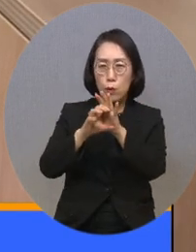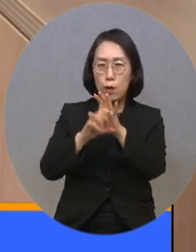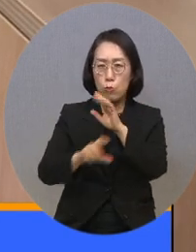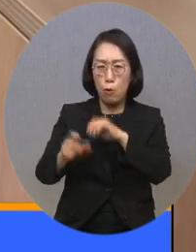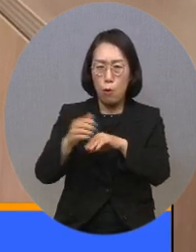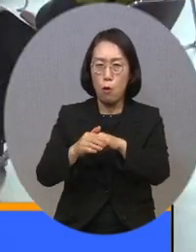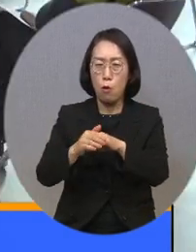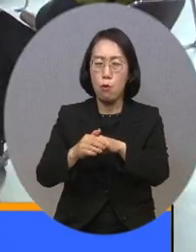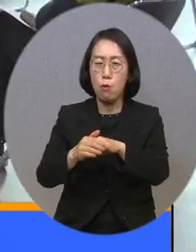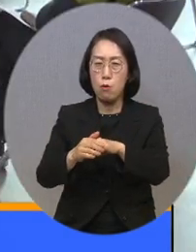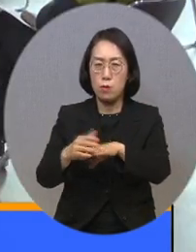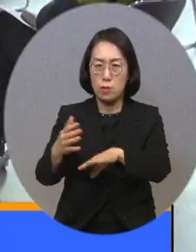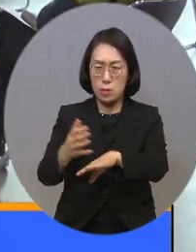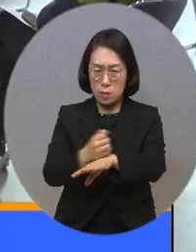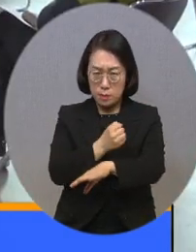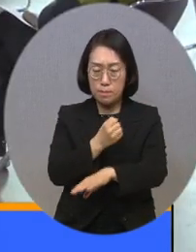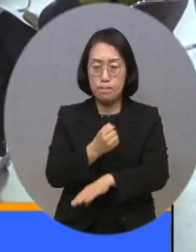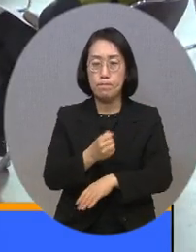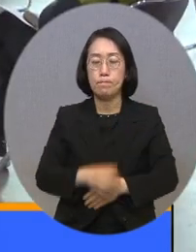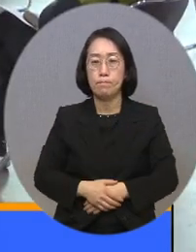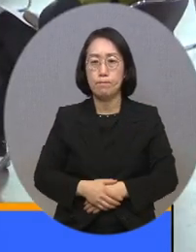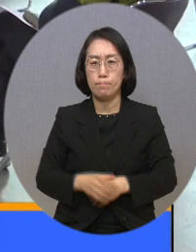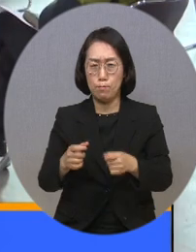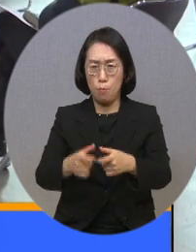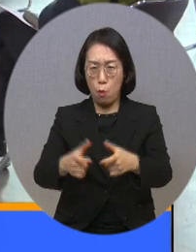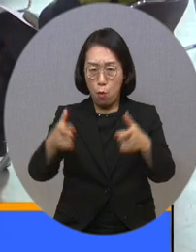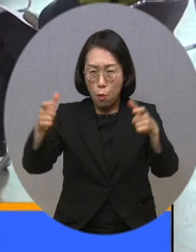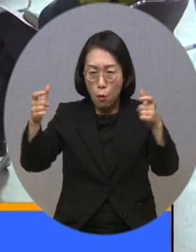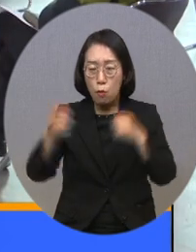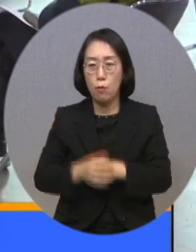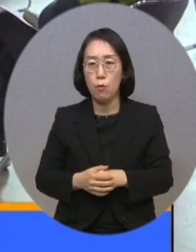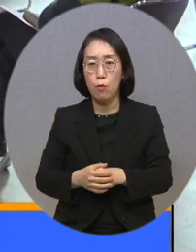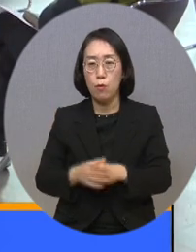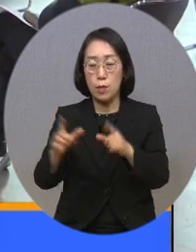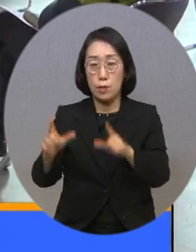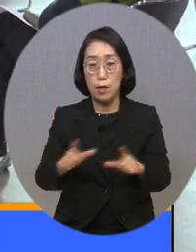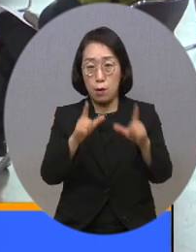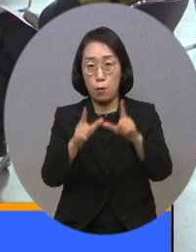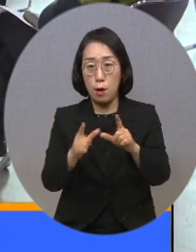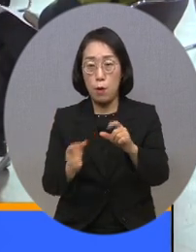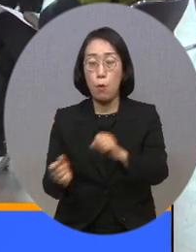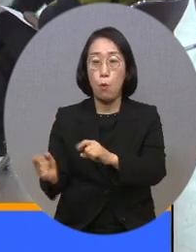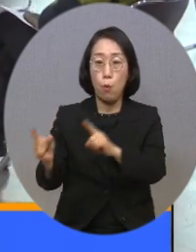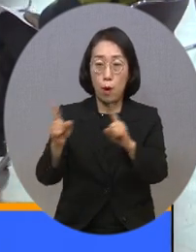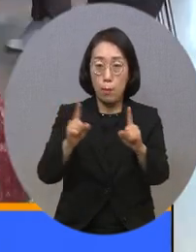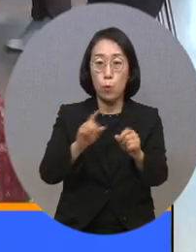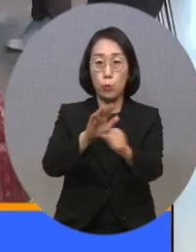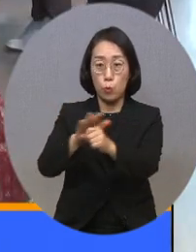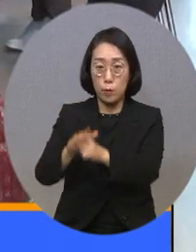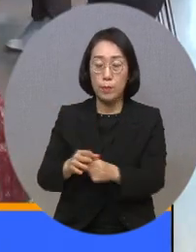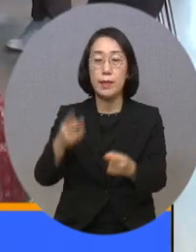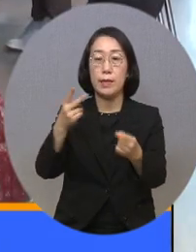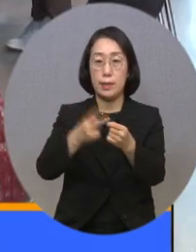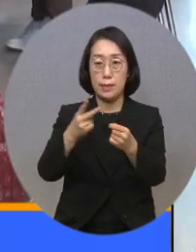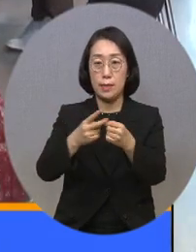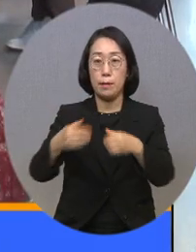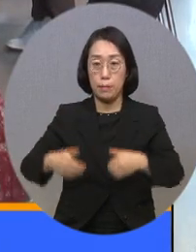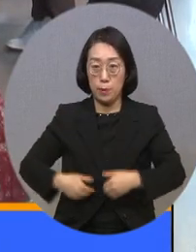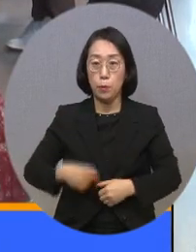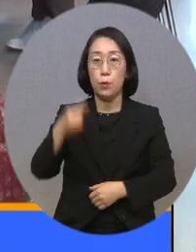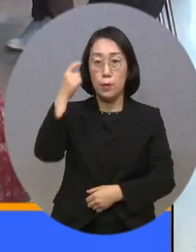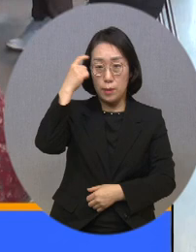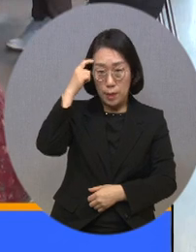악화되면서 네. 또 2차 재난지원금, 일상회복지원금에 대한 필요성이 대두가 됐고,